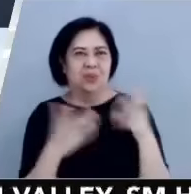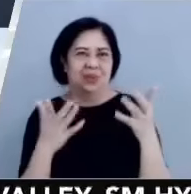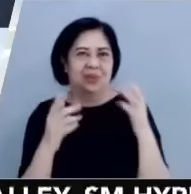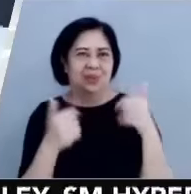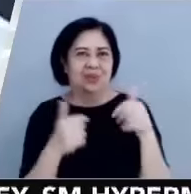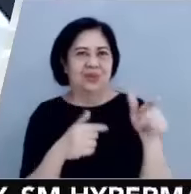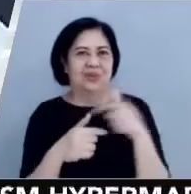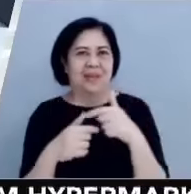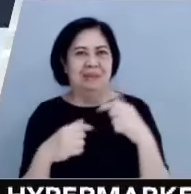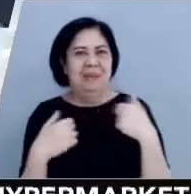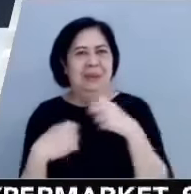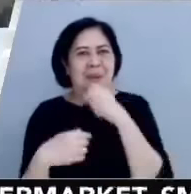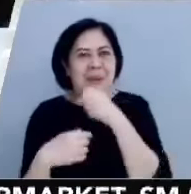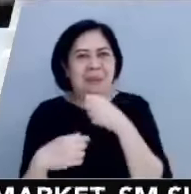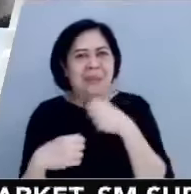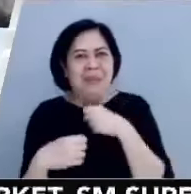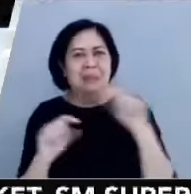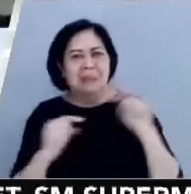nai